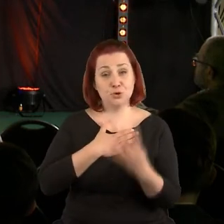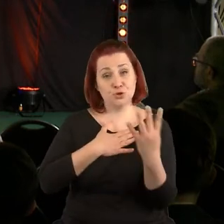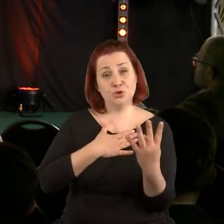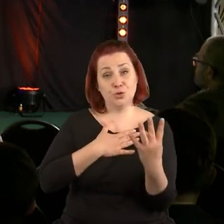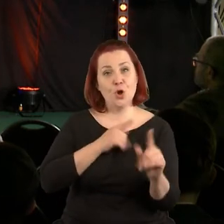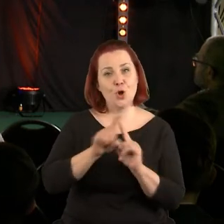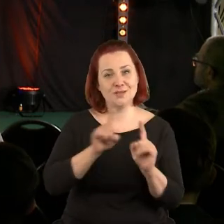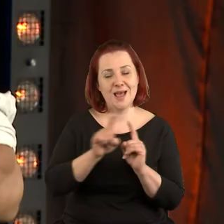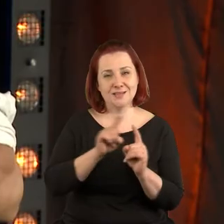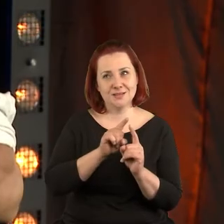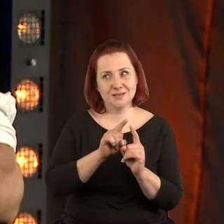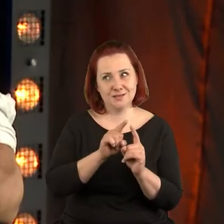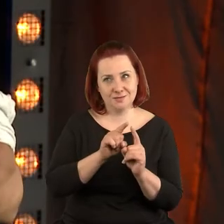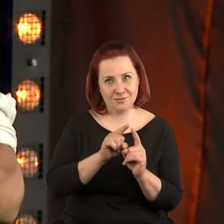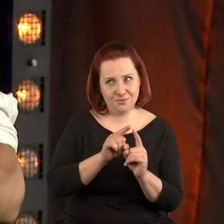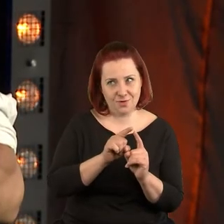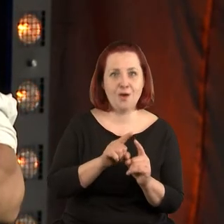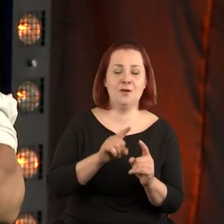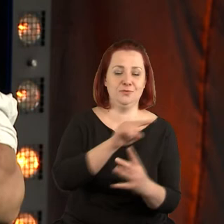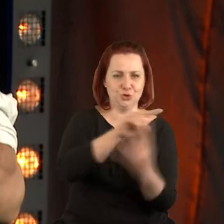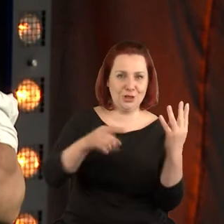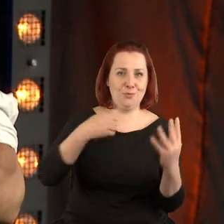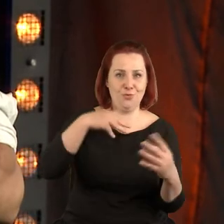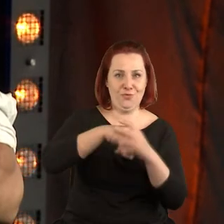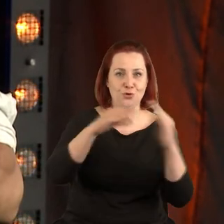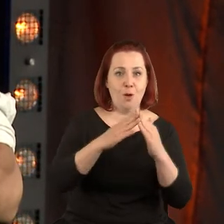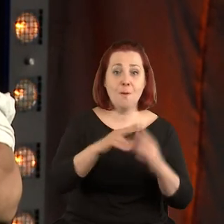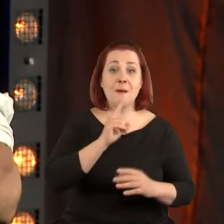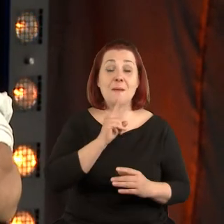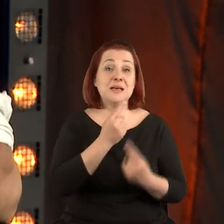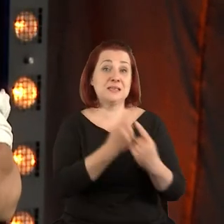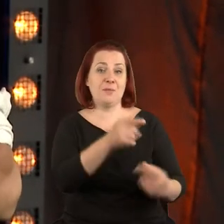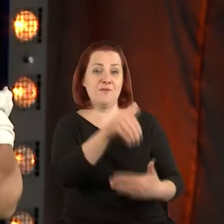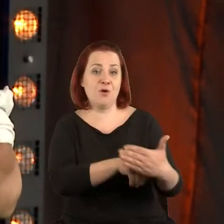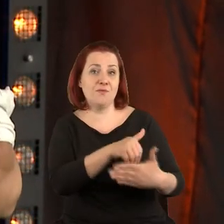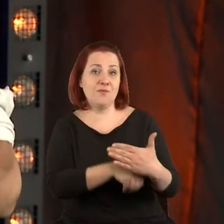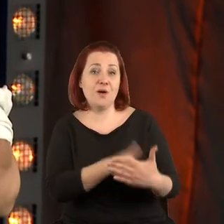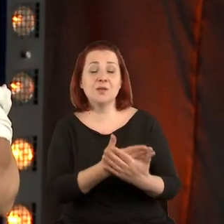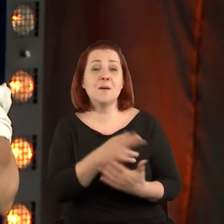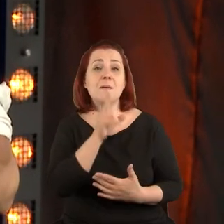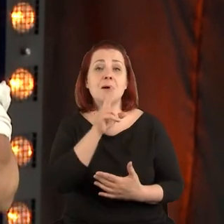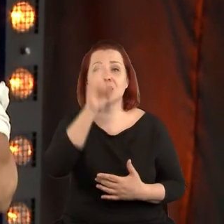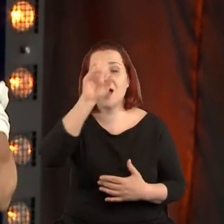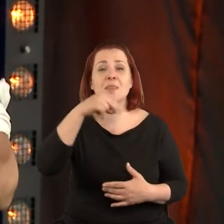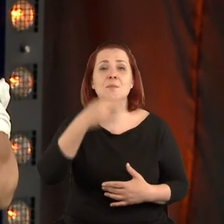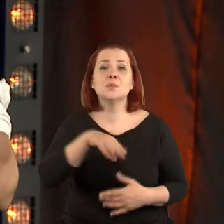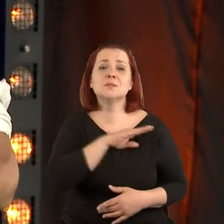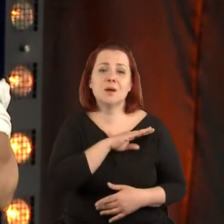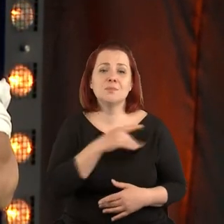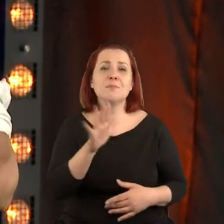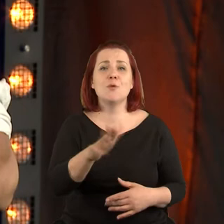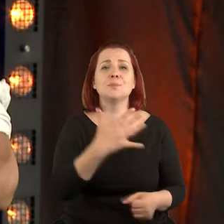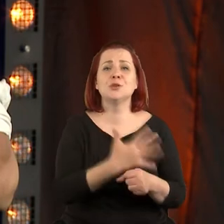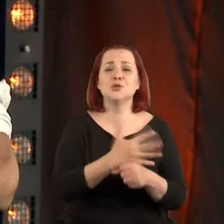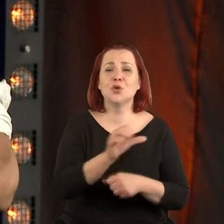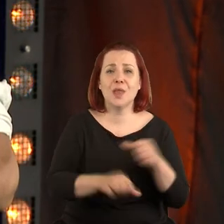czworo rodzeństwa nas było w domu i mama sama nas wychowywała, ponieważ ojciec zmarł tam w wieku 50 lat i